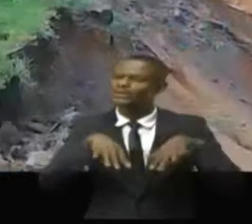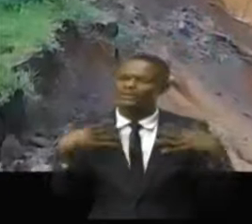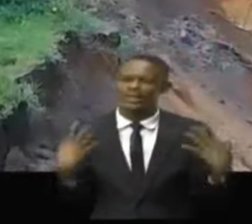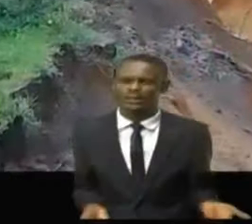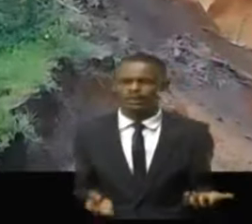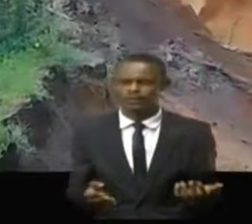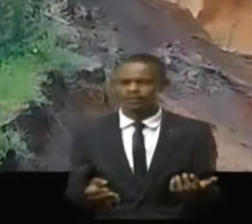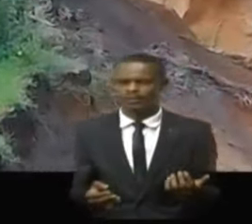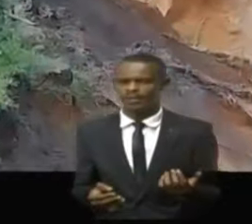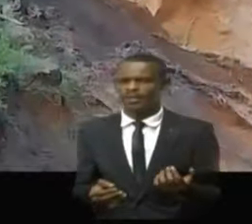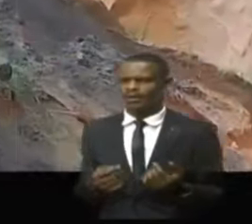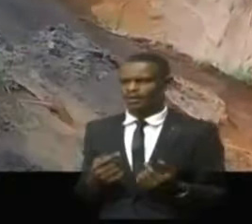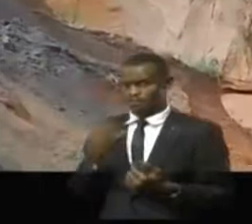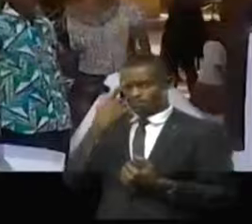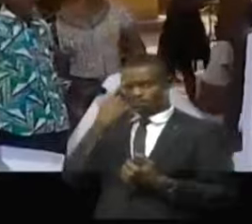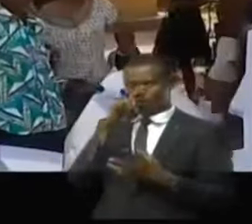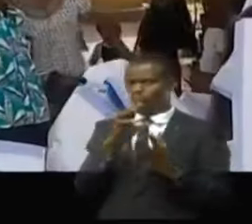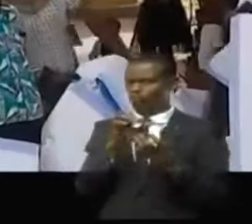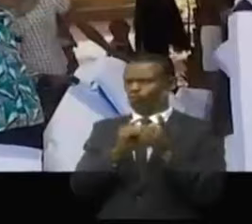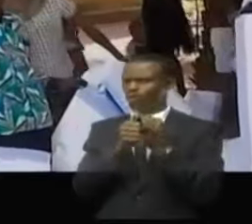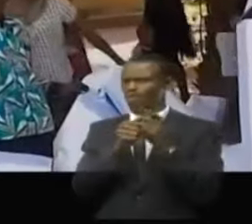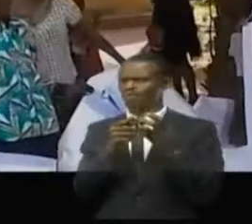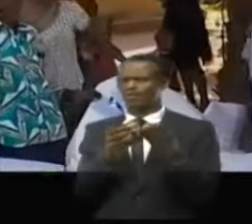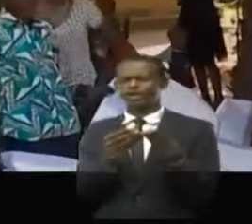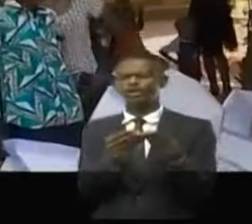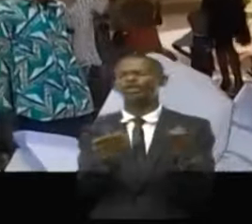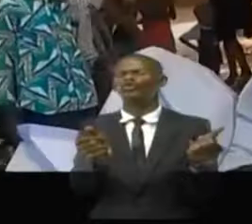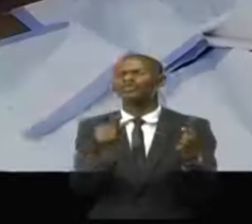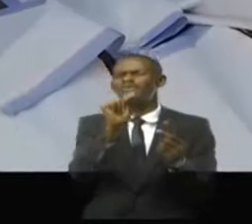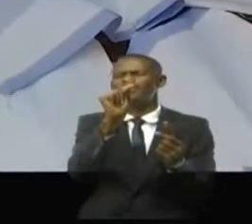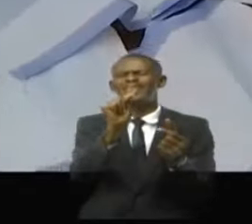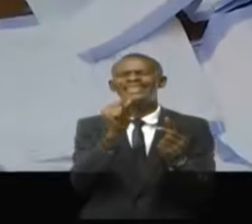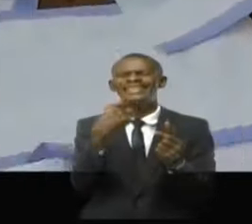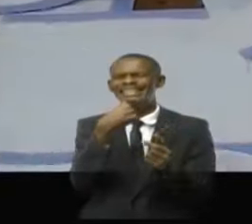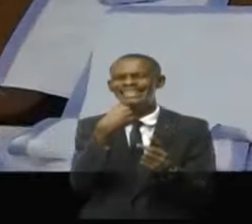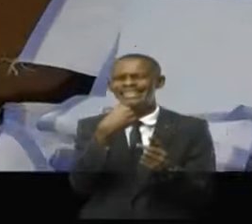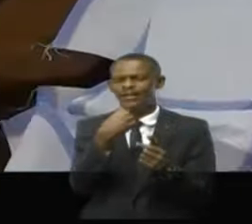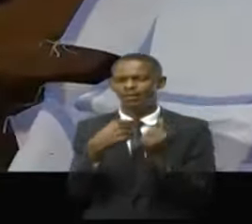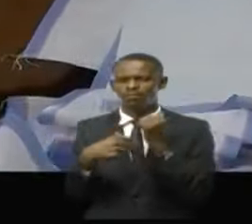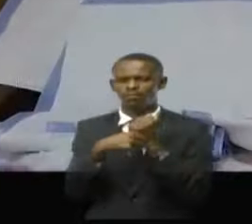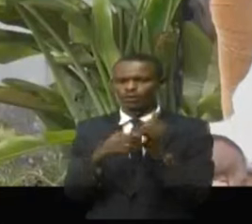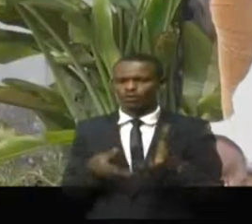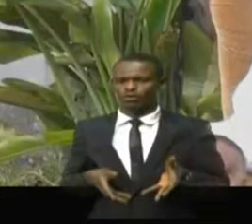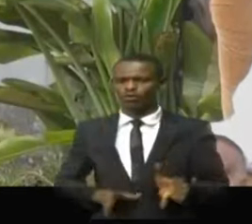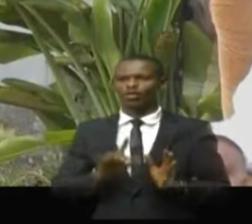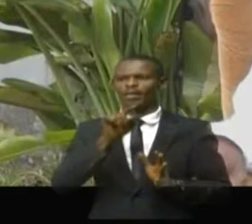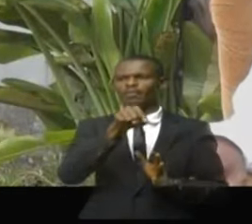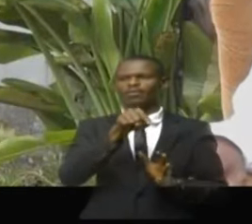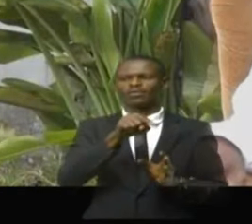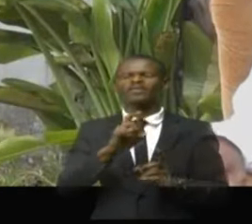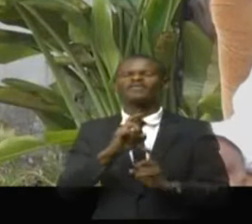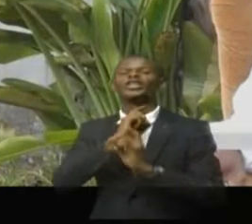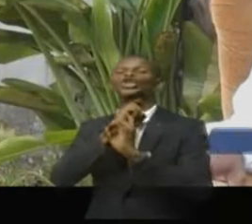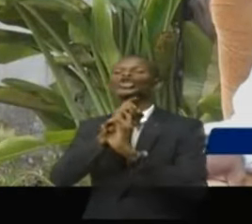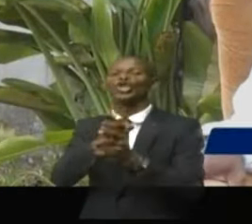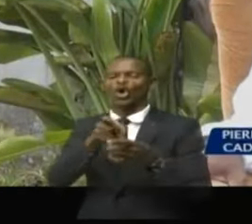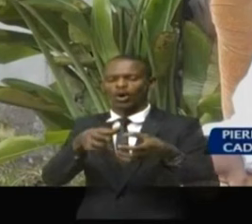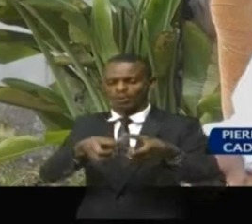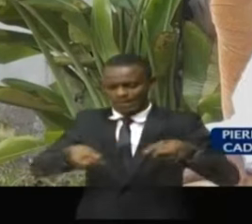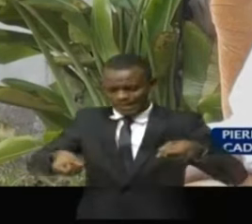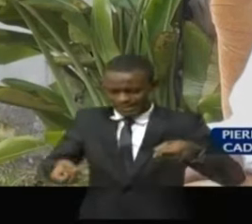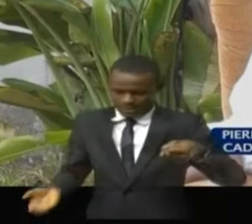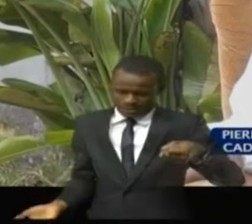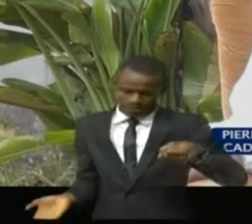natif d'Nganza, a fait un don des sacs à sable pour freiner la progression de ces têtes d'érosion. La ville de Kananga faisait la